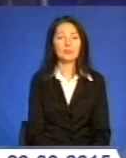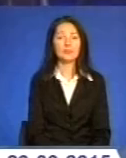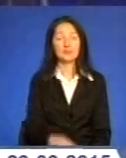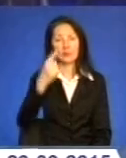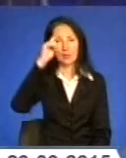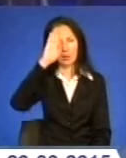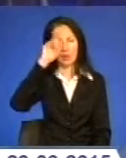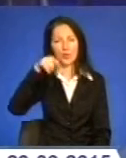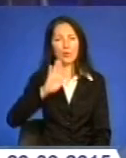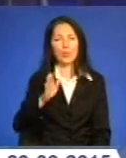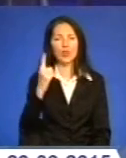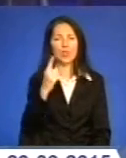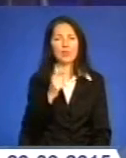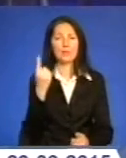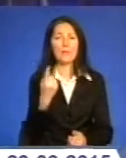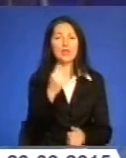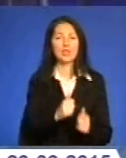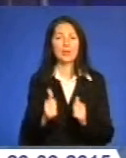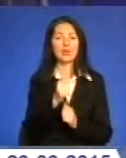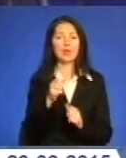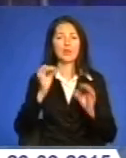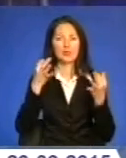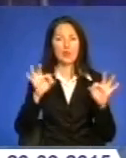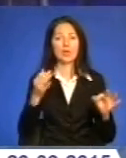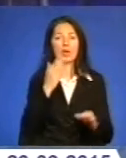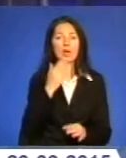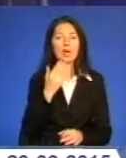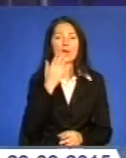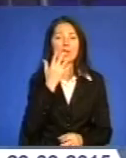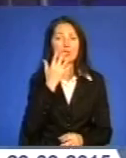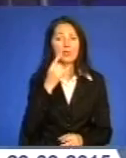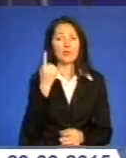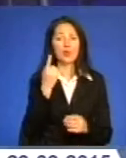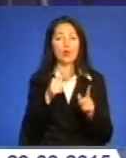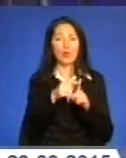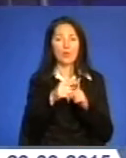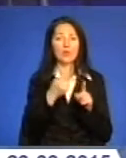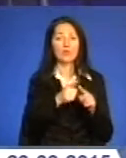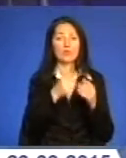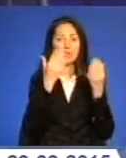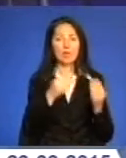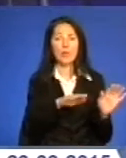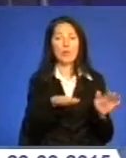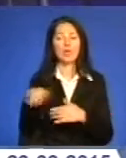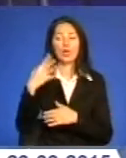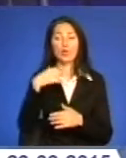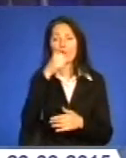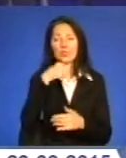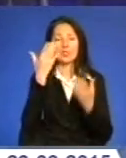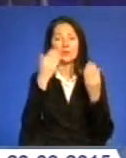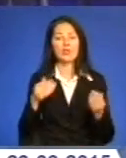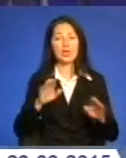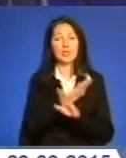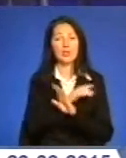Він був одним із перших провідників свободи, націоналістом з великої літери. Цими днями минає 40-та річниця від дня смерті поета, громадського